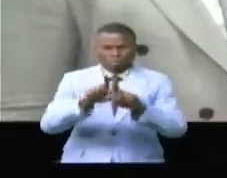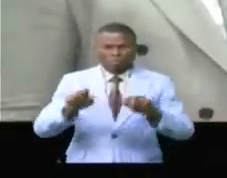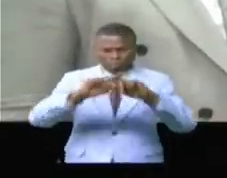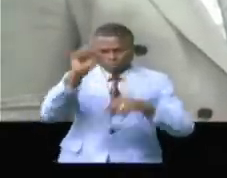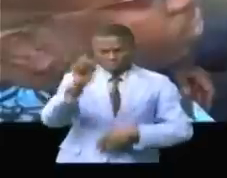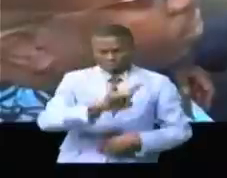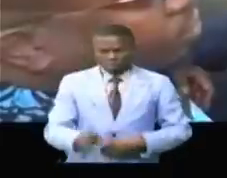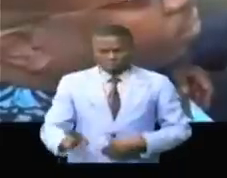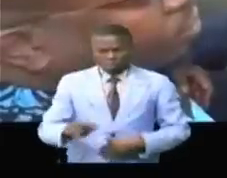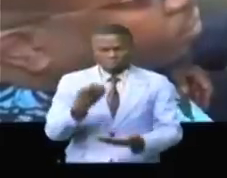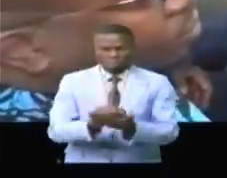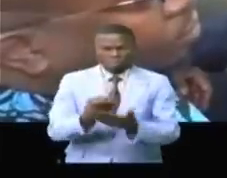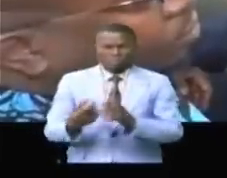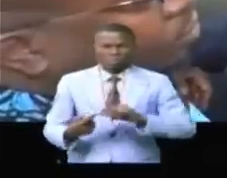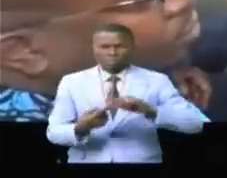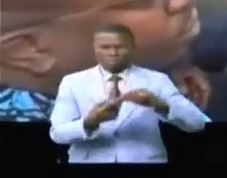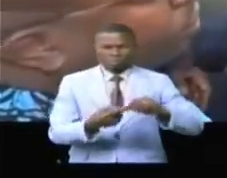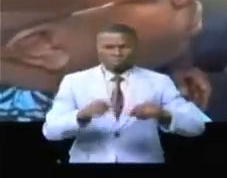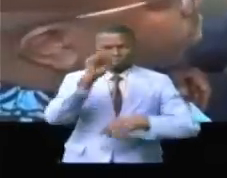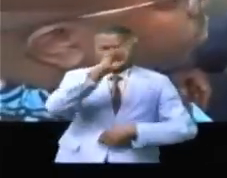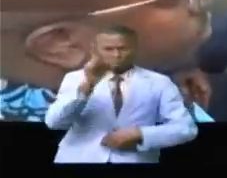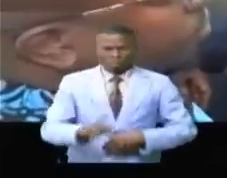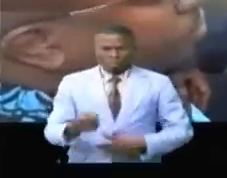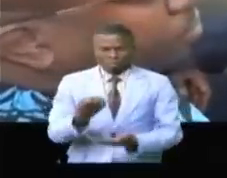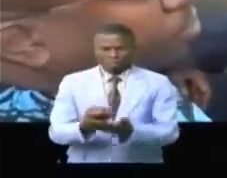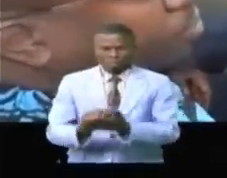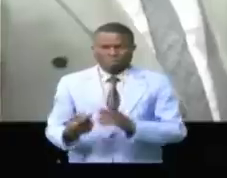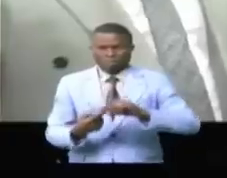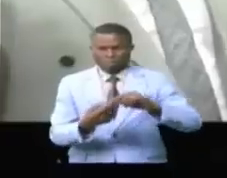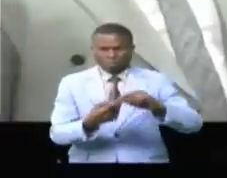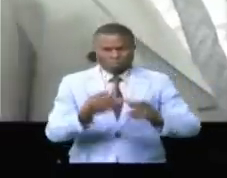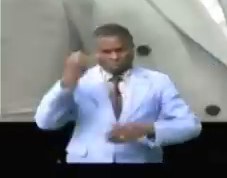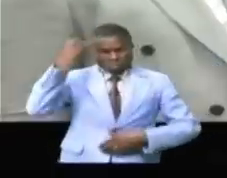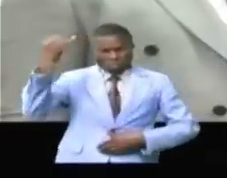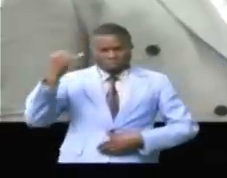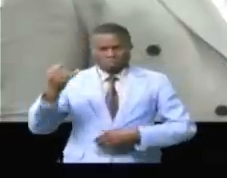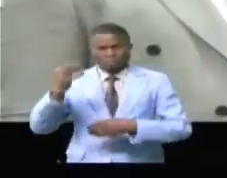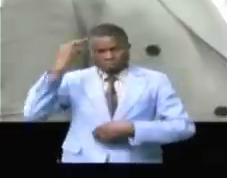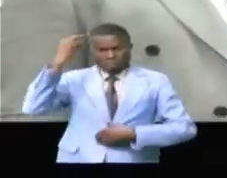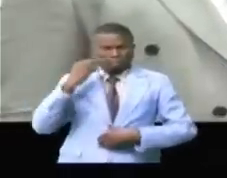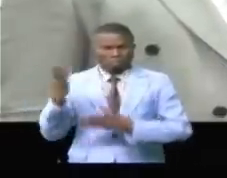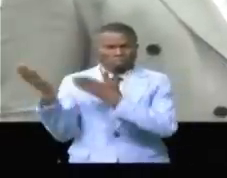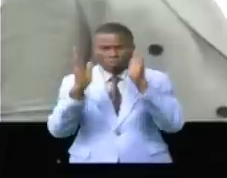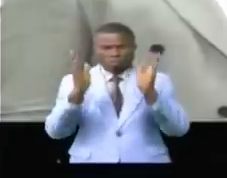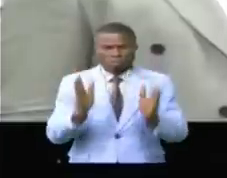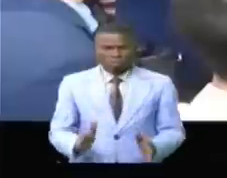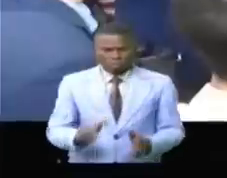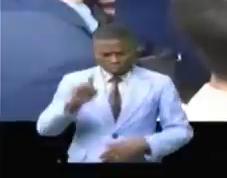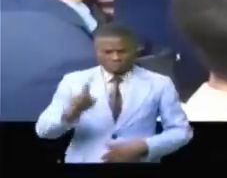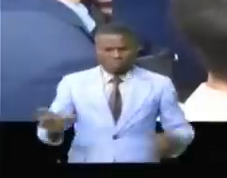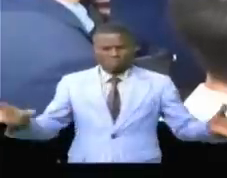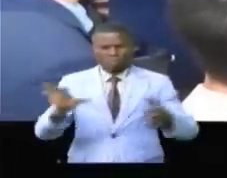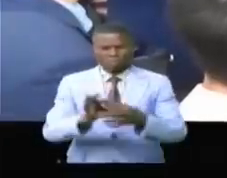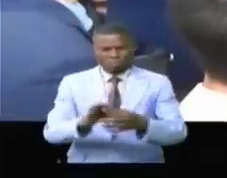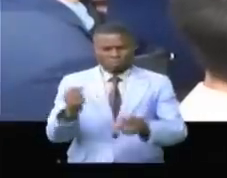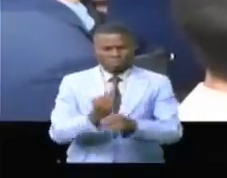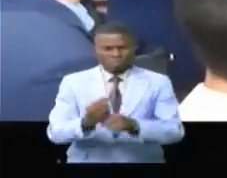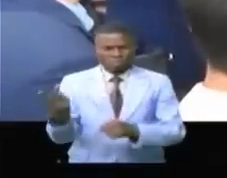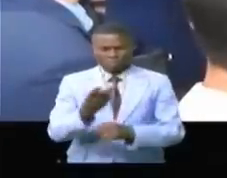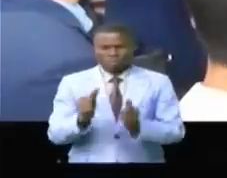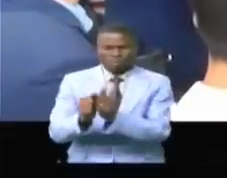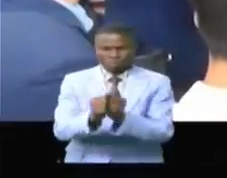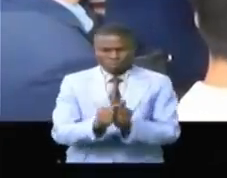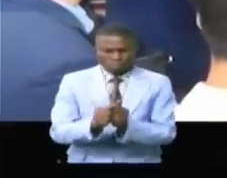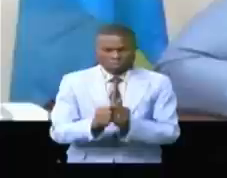économique spéciale. La zone spéciale et le ministère des Transports sont obligés de collaborer. Maître Marc Ekila